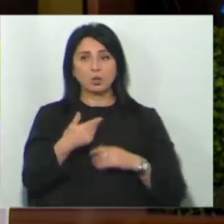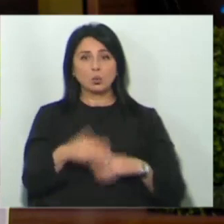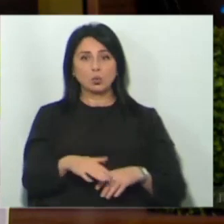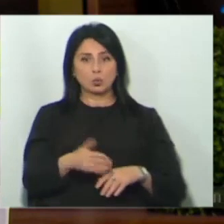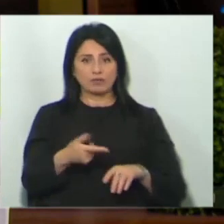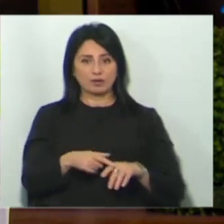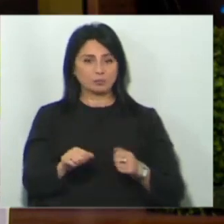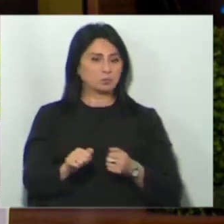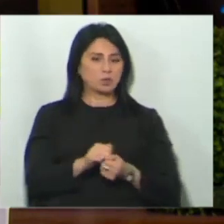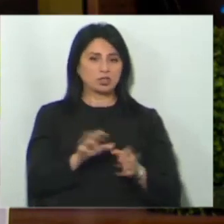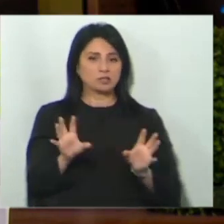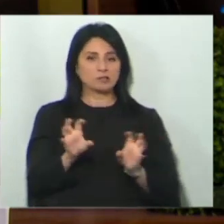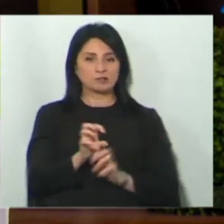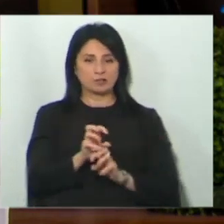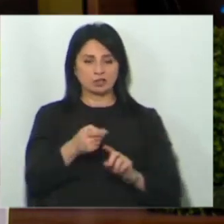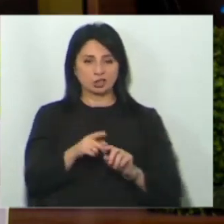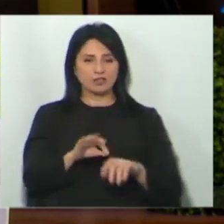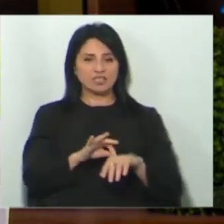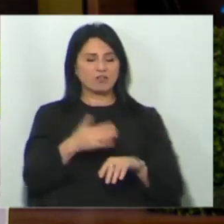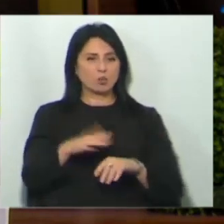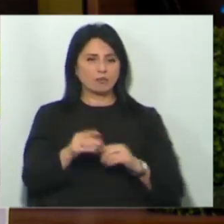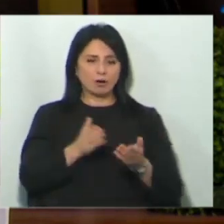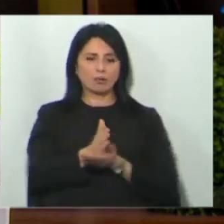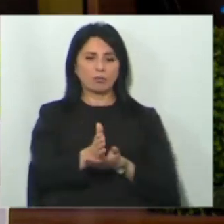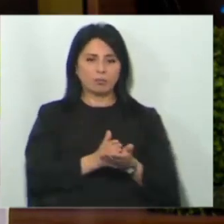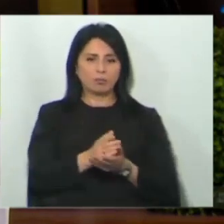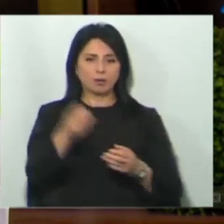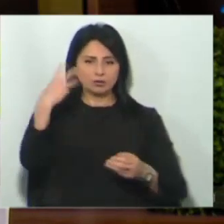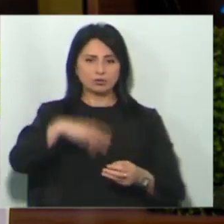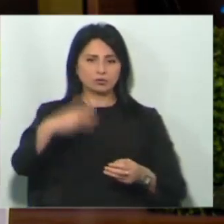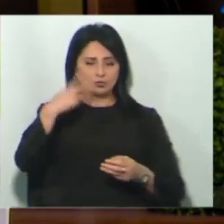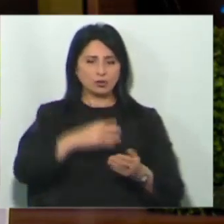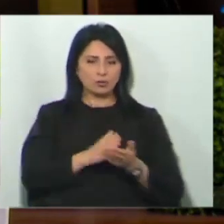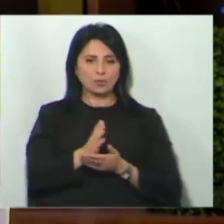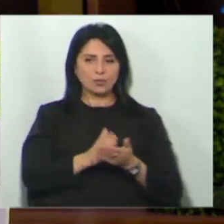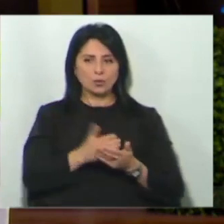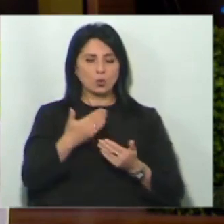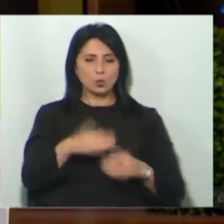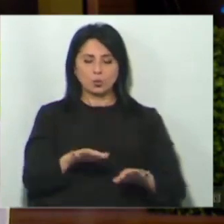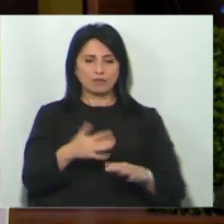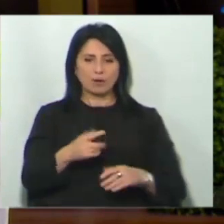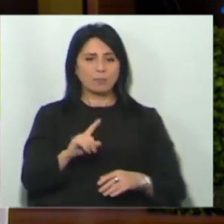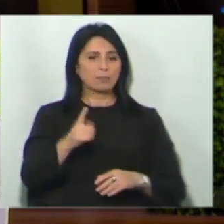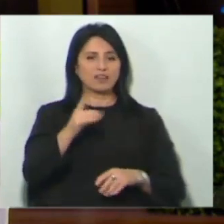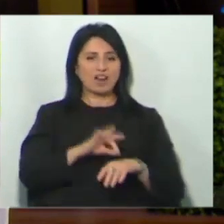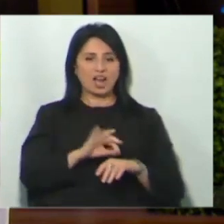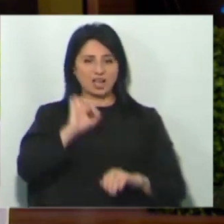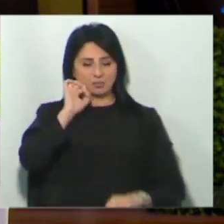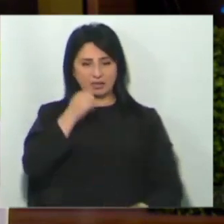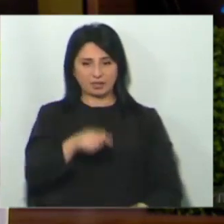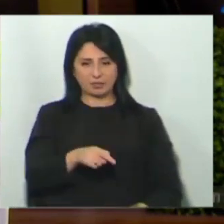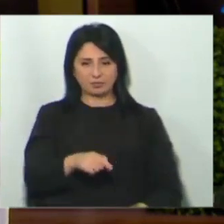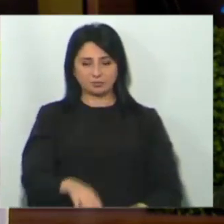გაუწყლოება იყო ერთ-ერთი წამყვანი ფაქტორი, რომელიც მელანოგენეზი, რომელიც კანი პირველია, რომელიც იღებს აი